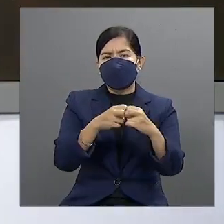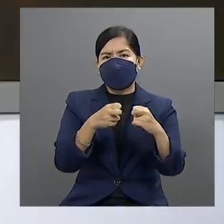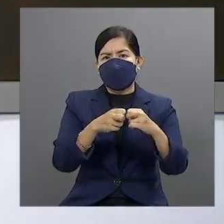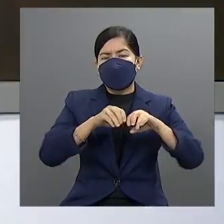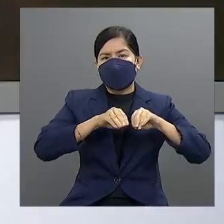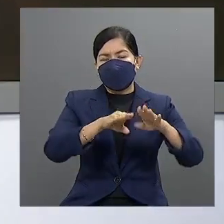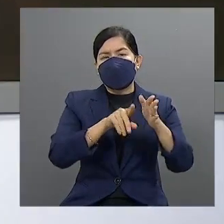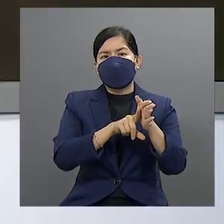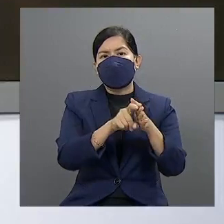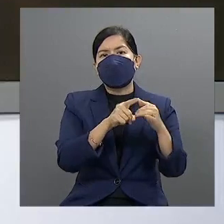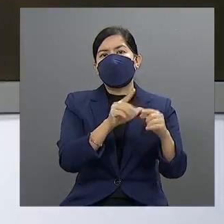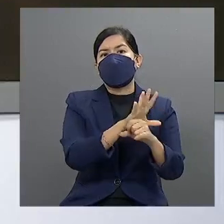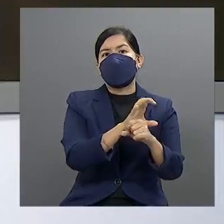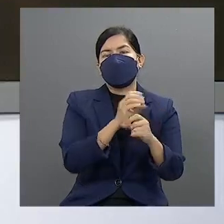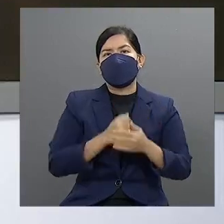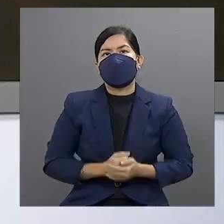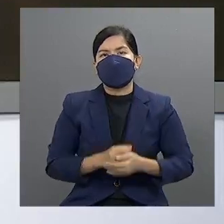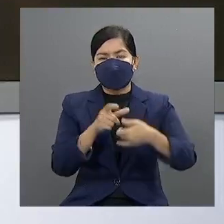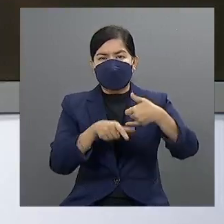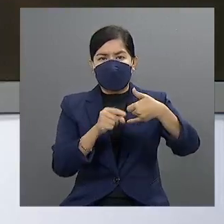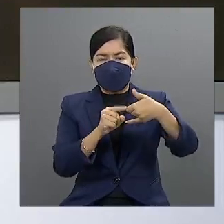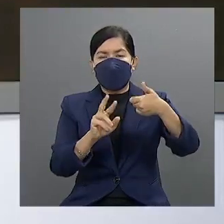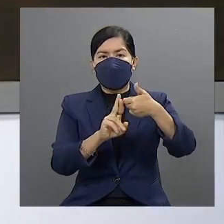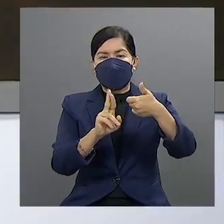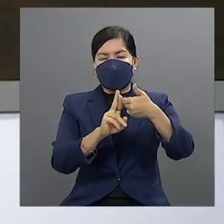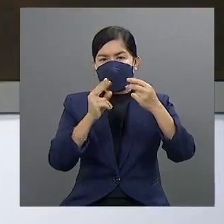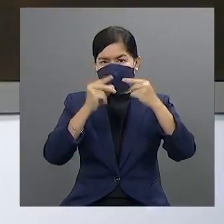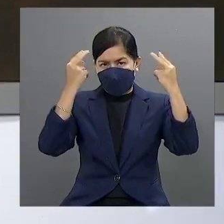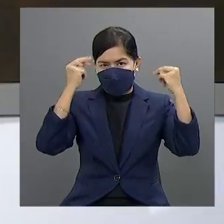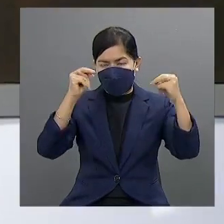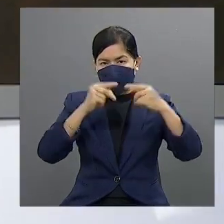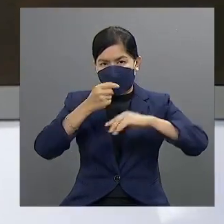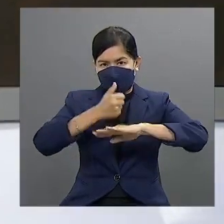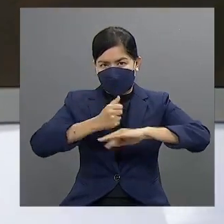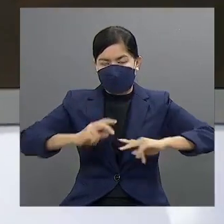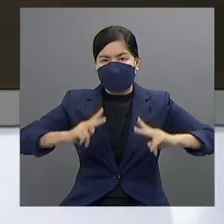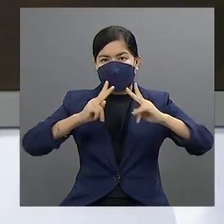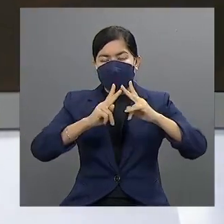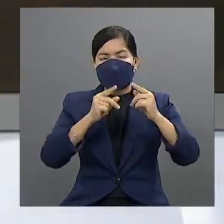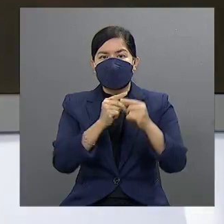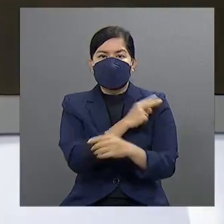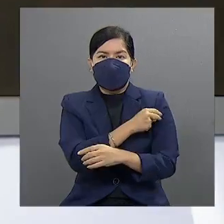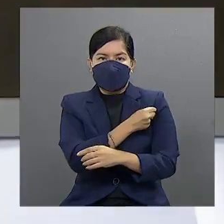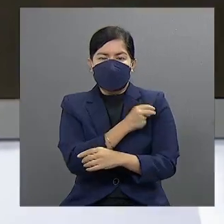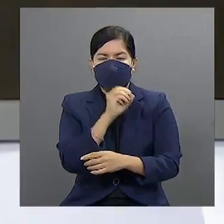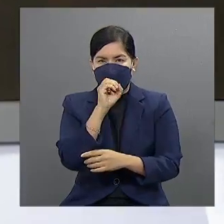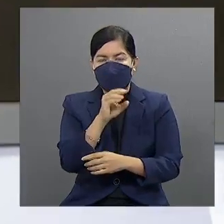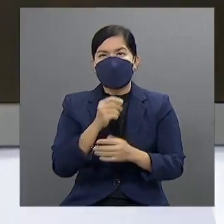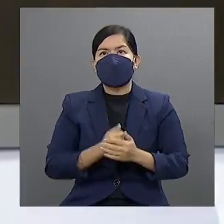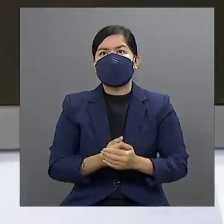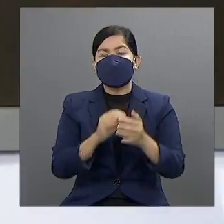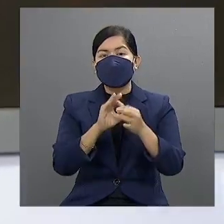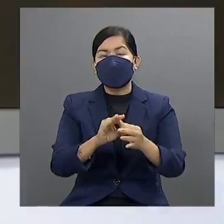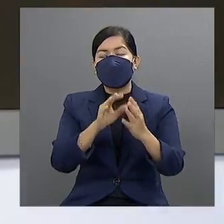นายอนุทินชาญวีรกูลรองนายกรัฐมนตรีและรัฐมนตรีว่าการกระทรวงสาธารณสุขนะคะก็บอกว่าการผ่อนคลายเปิดสถ